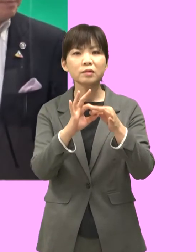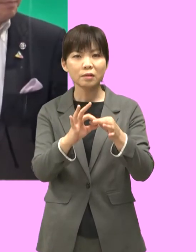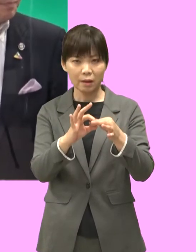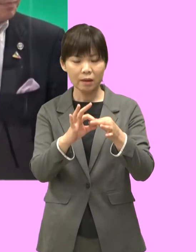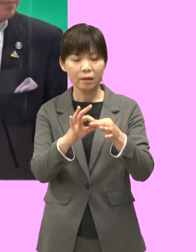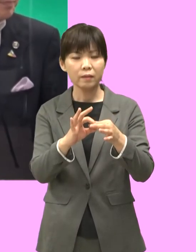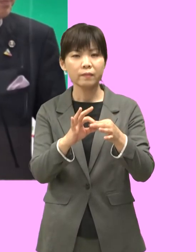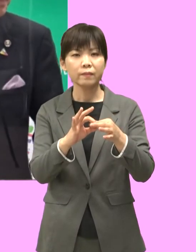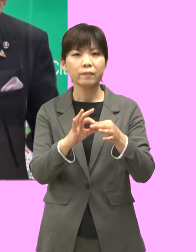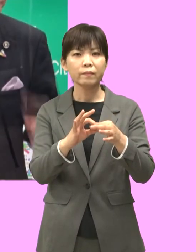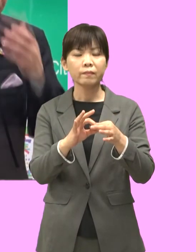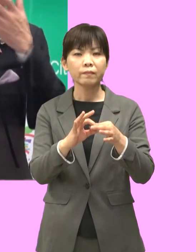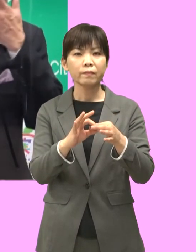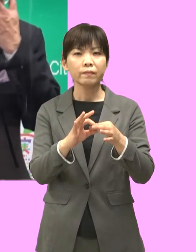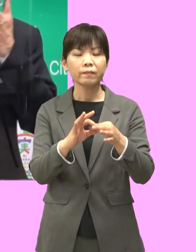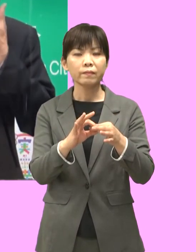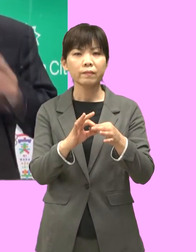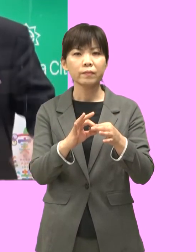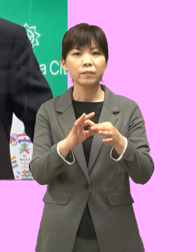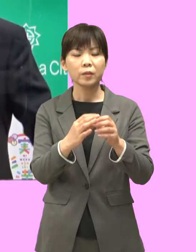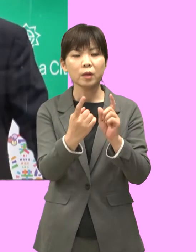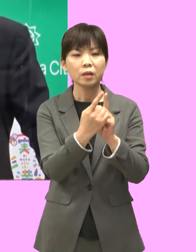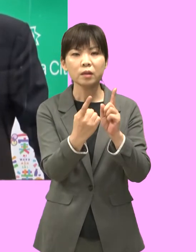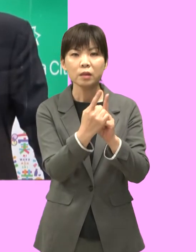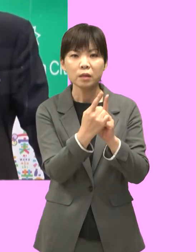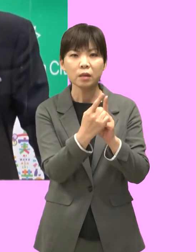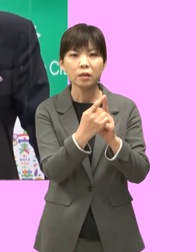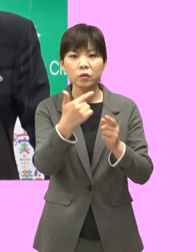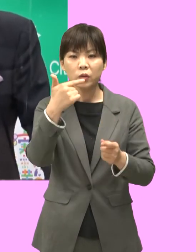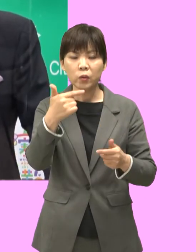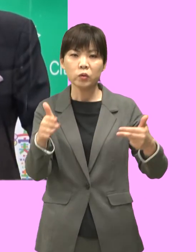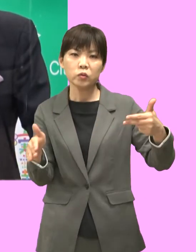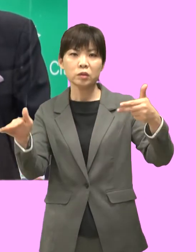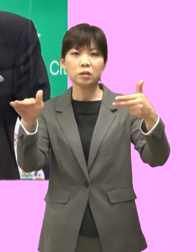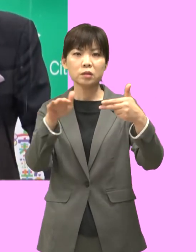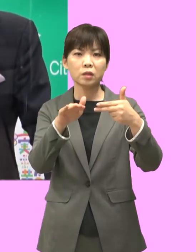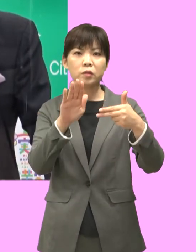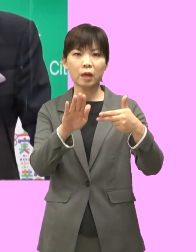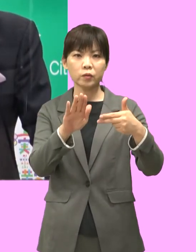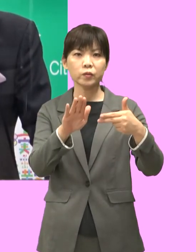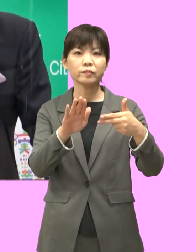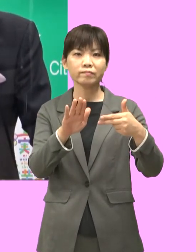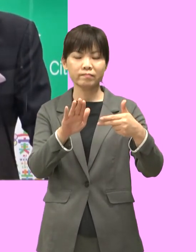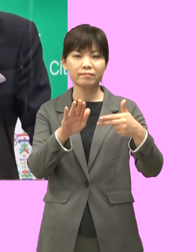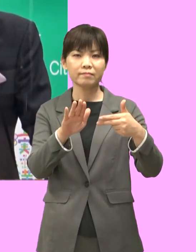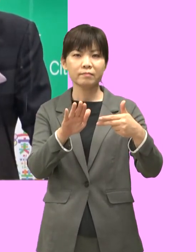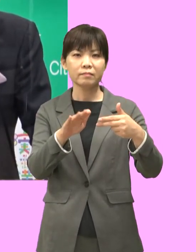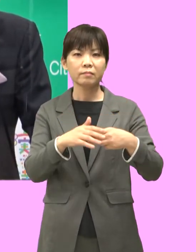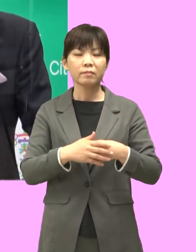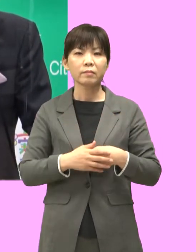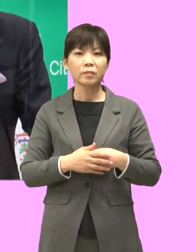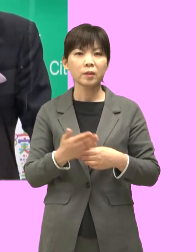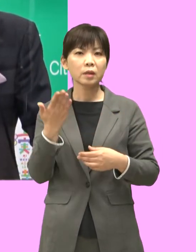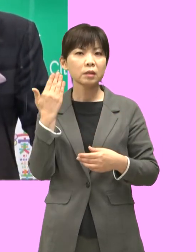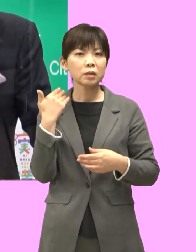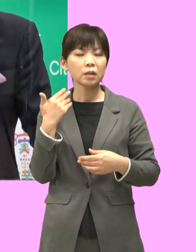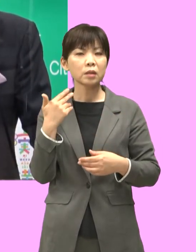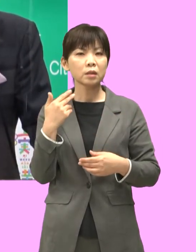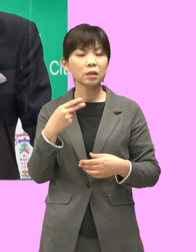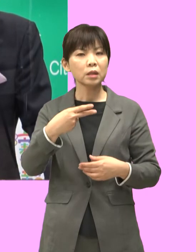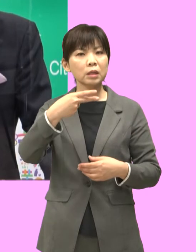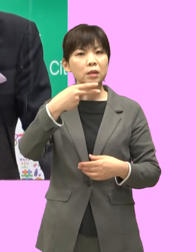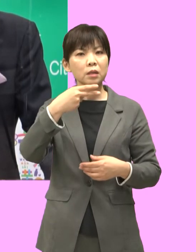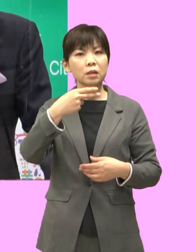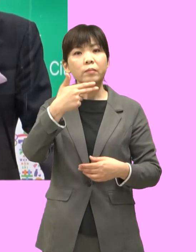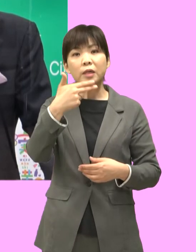が、 はい、 これまず対象になっているのは、まあ、これ6施設ということですけれども、 はい、 先ほど、まあ、市としてのニーズ